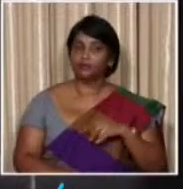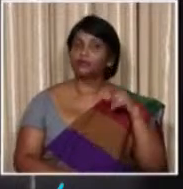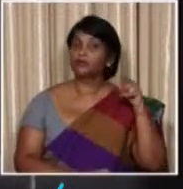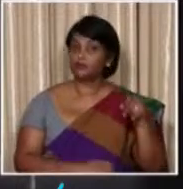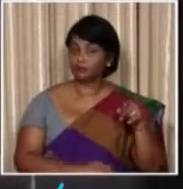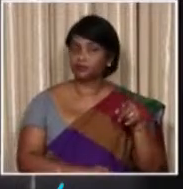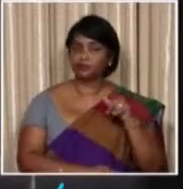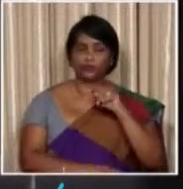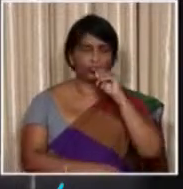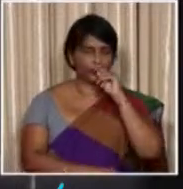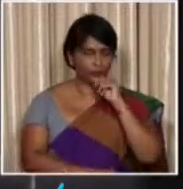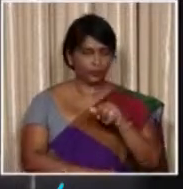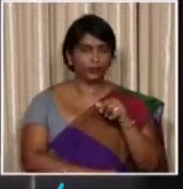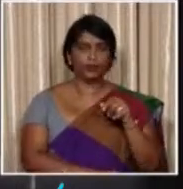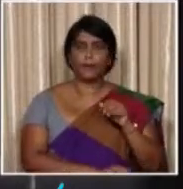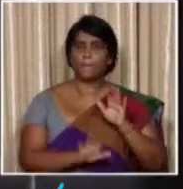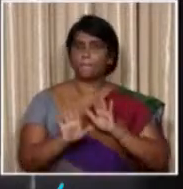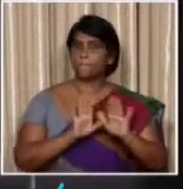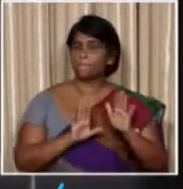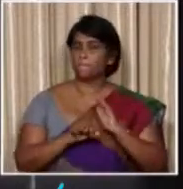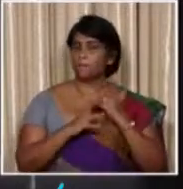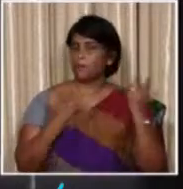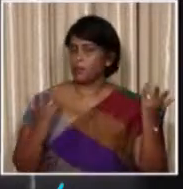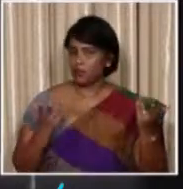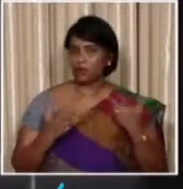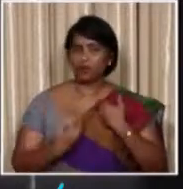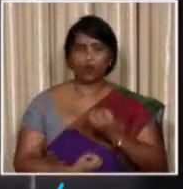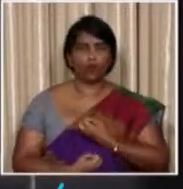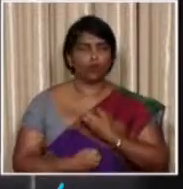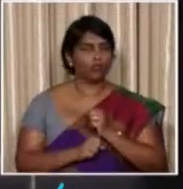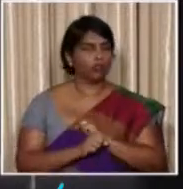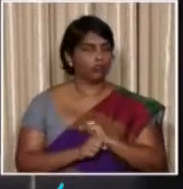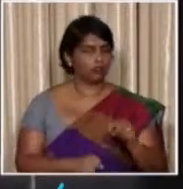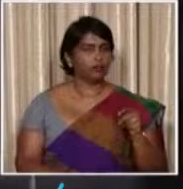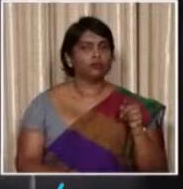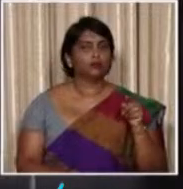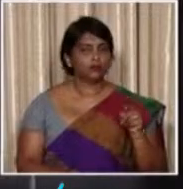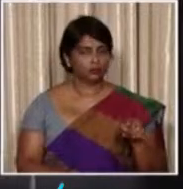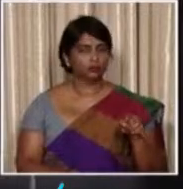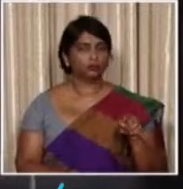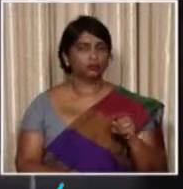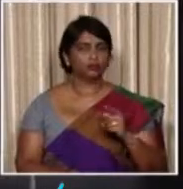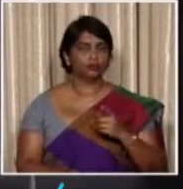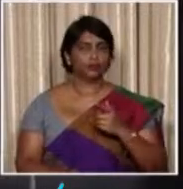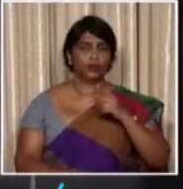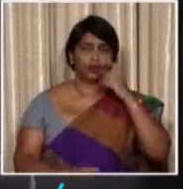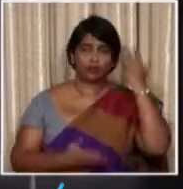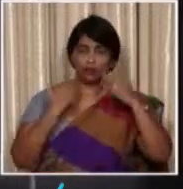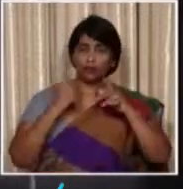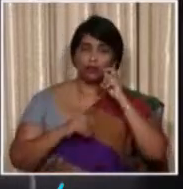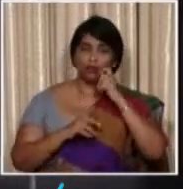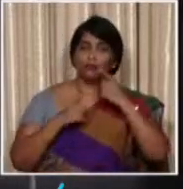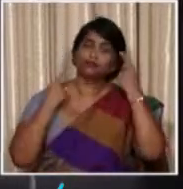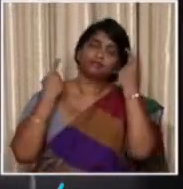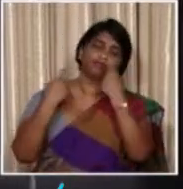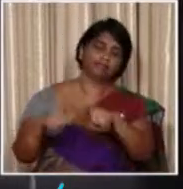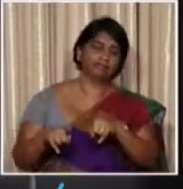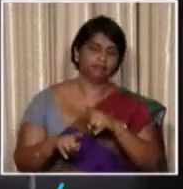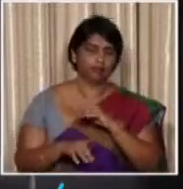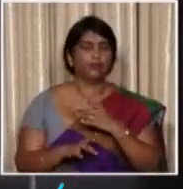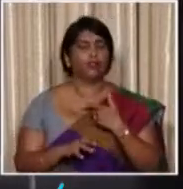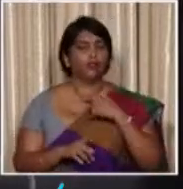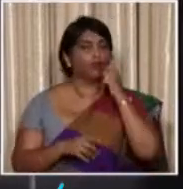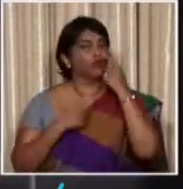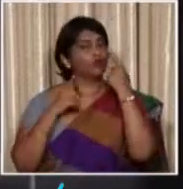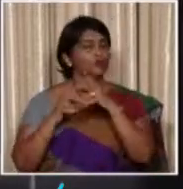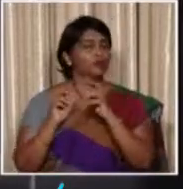මේක කිසිම පාලනයක් නැතුව මේ ගැන කිසිම උනන්දුවක් දක්වන්න නැතුව ඒ පහර කන මිනිස්සුන්ටම මේක බේර ගන්න දීලා ඒ